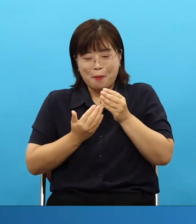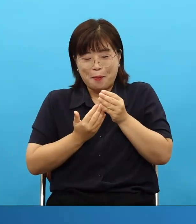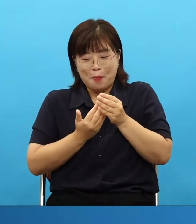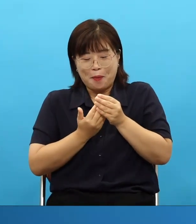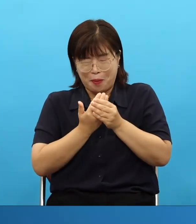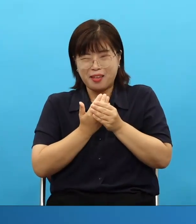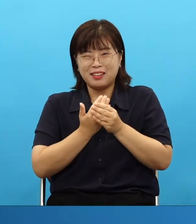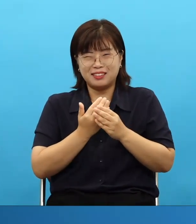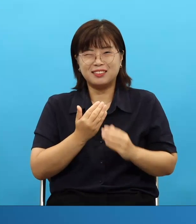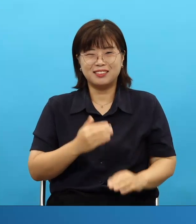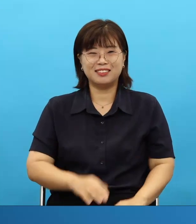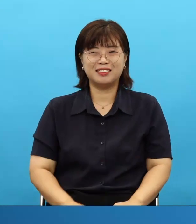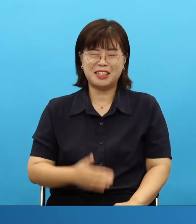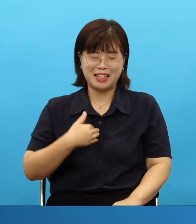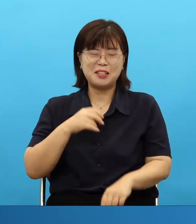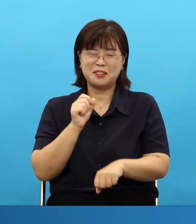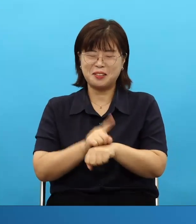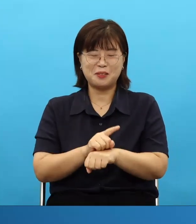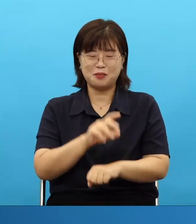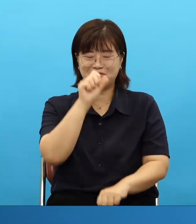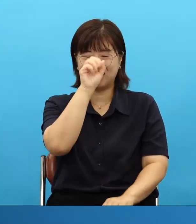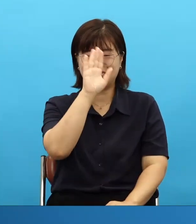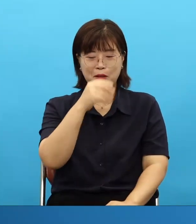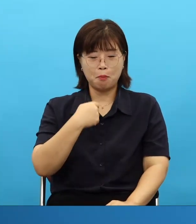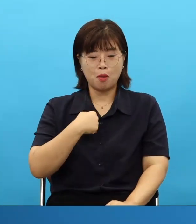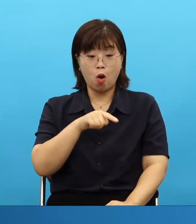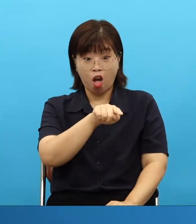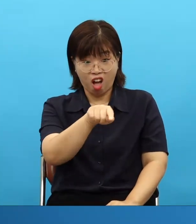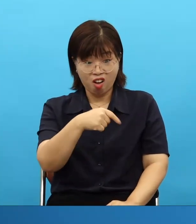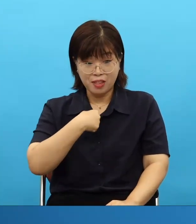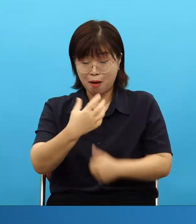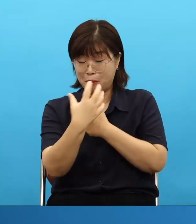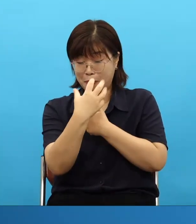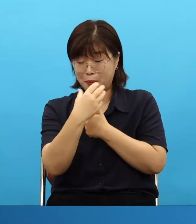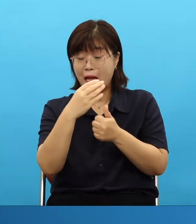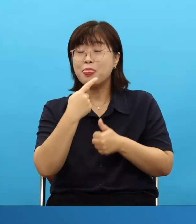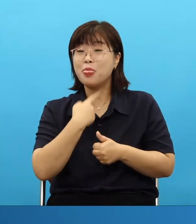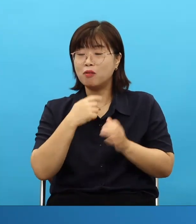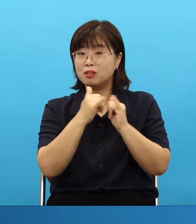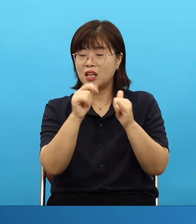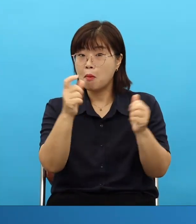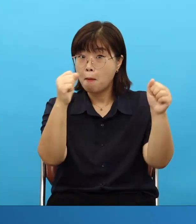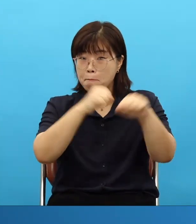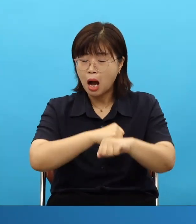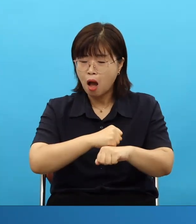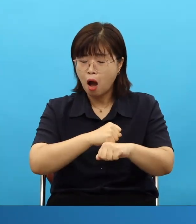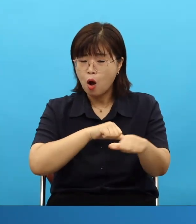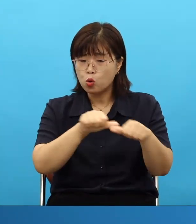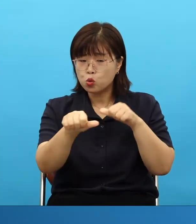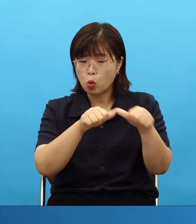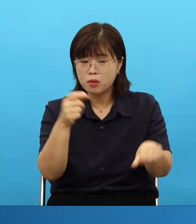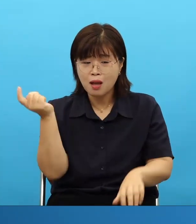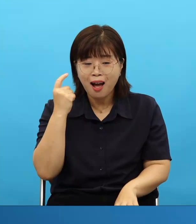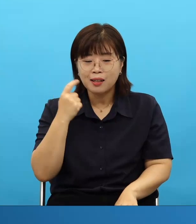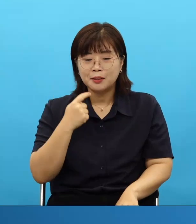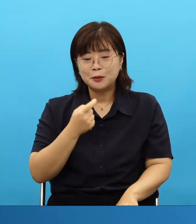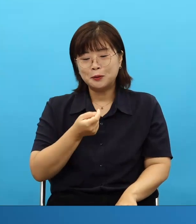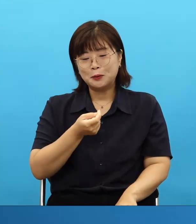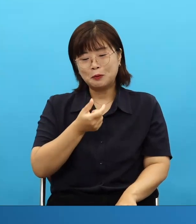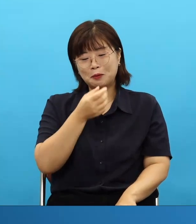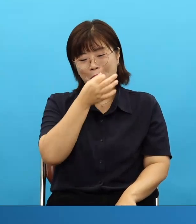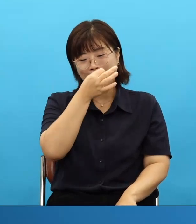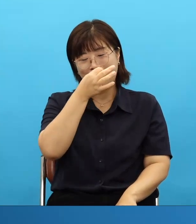perhaps this speaks volumes to my character, but whenever I heard that news about those 흔들리지 people, 마세요. it didn't make me very sad. So do not be shaken at